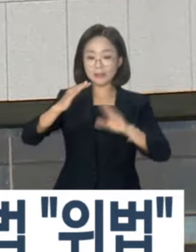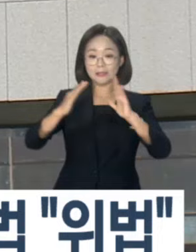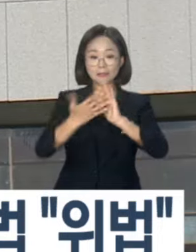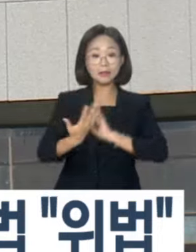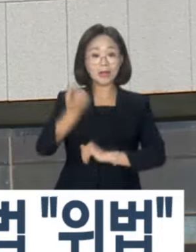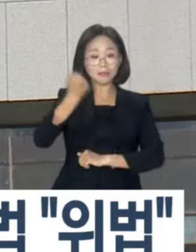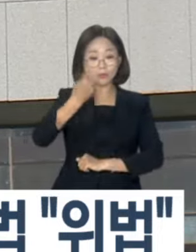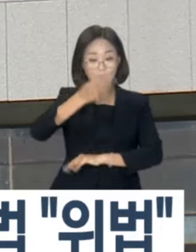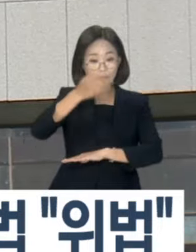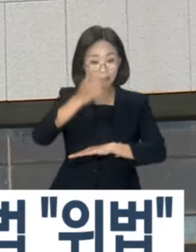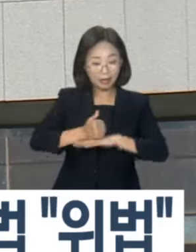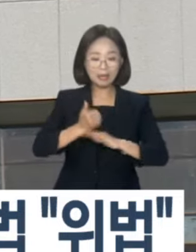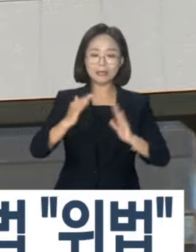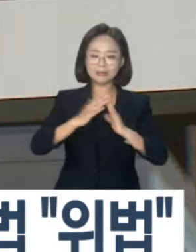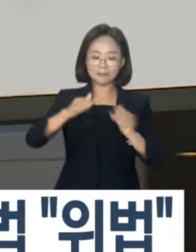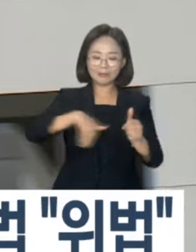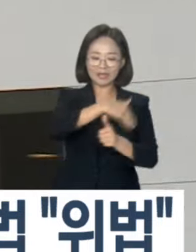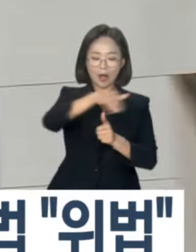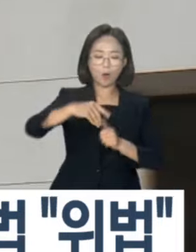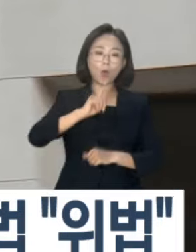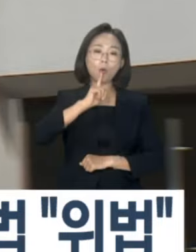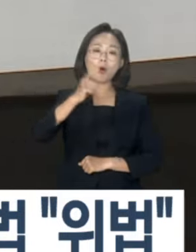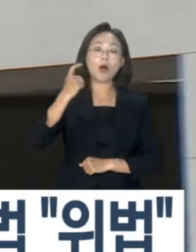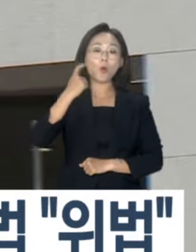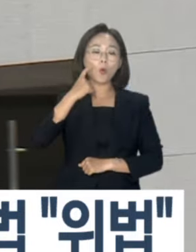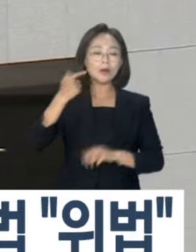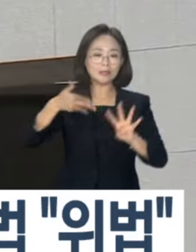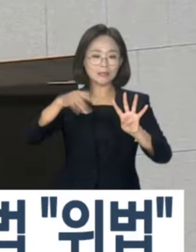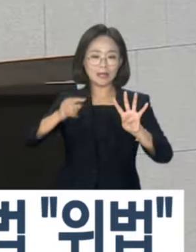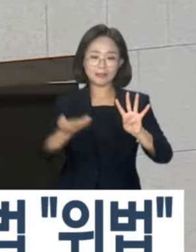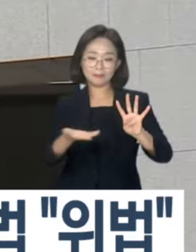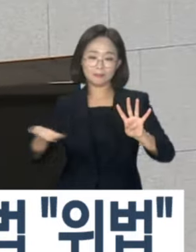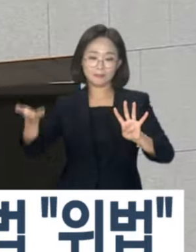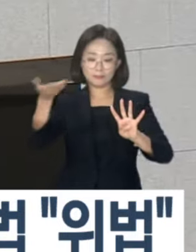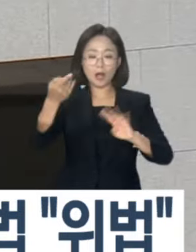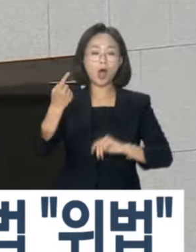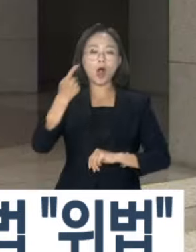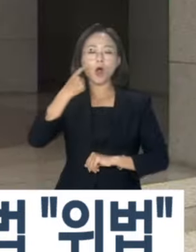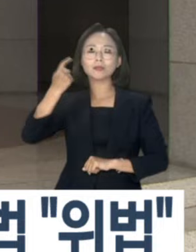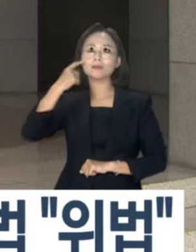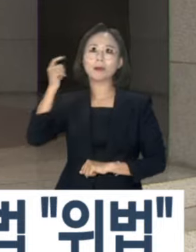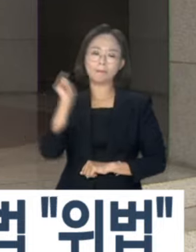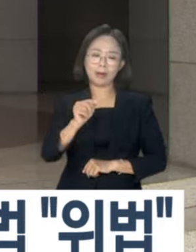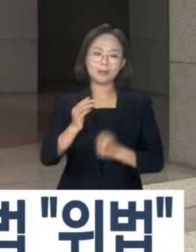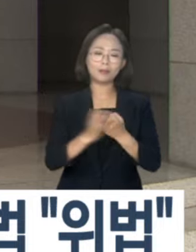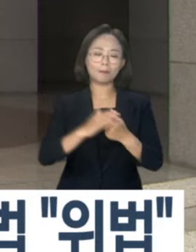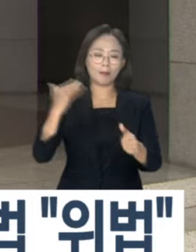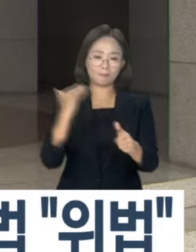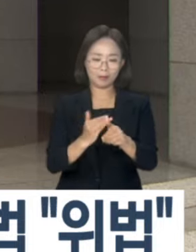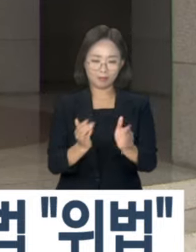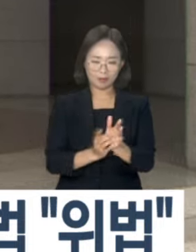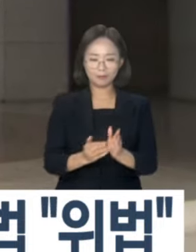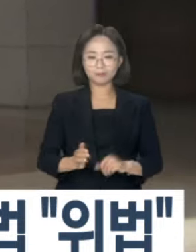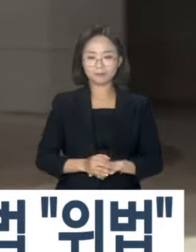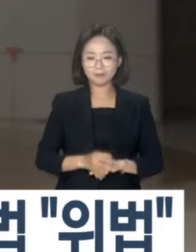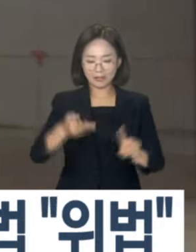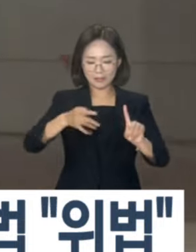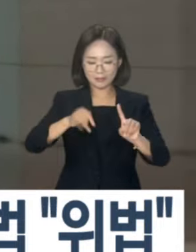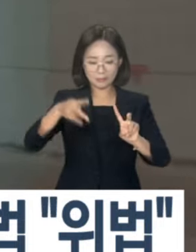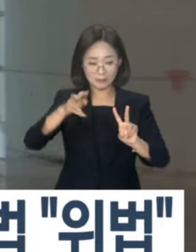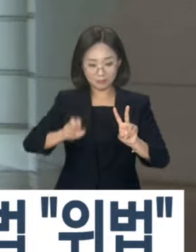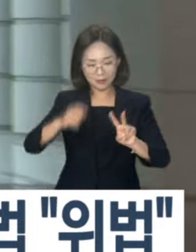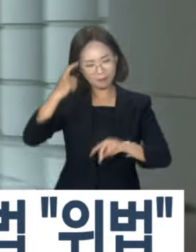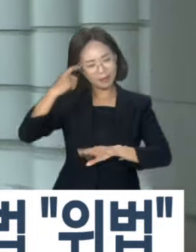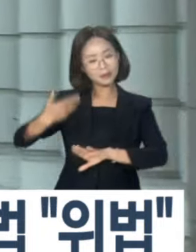조사에서 재산 상황을 허위로 신고해 사급으로 승진한 뒤 거짓이 들통나면서 강등 됐습니다 심 판단은